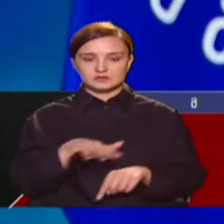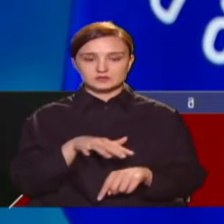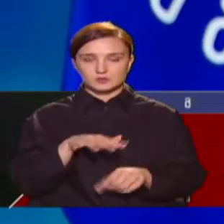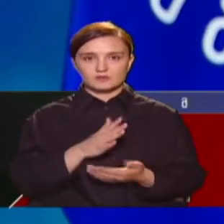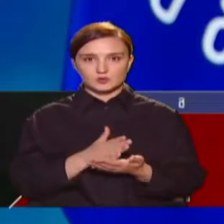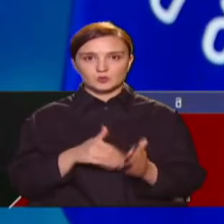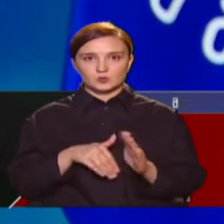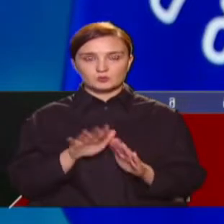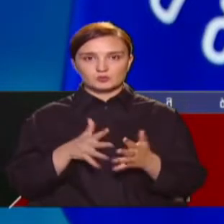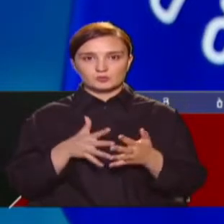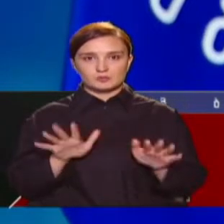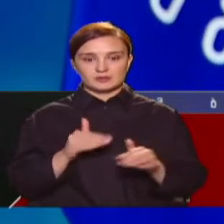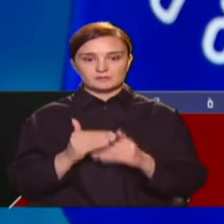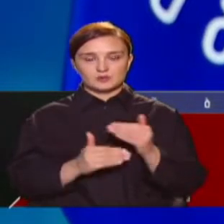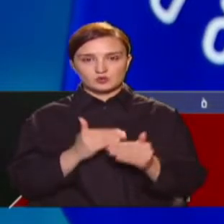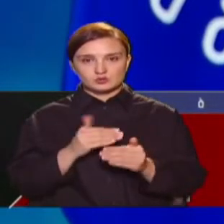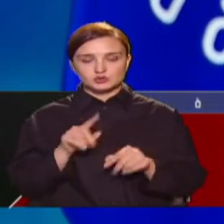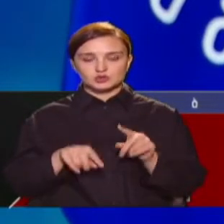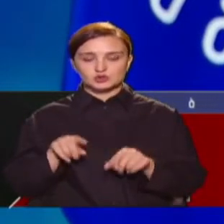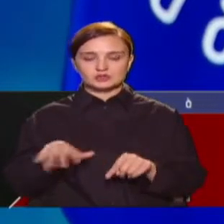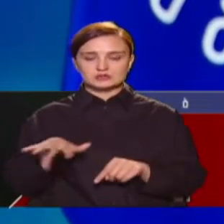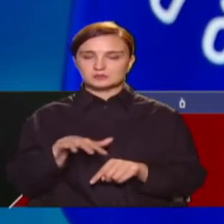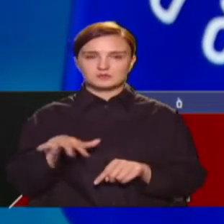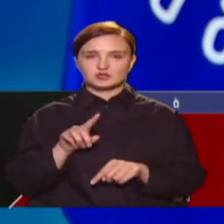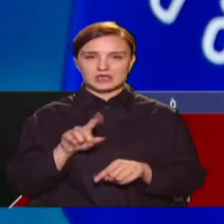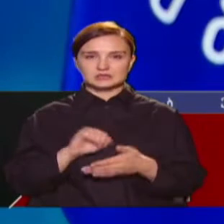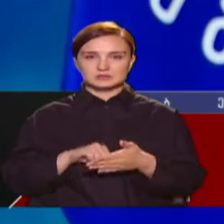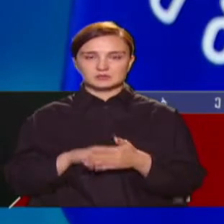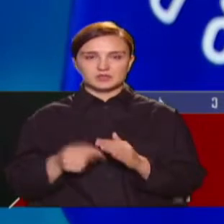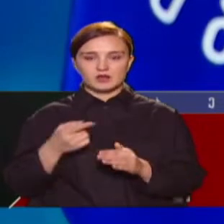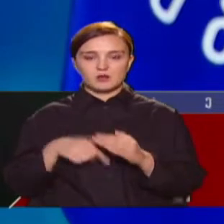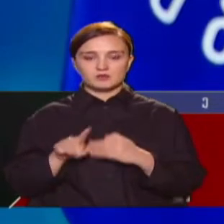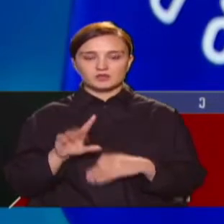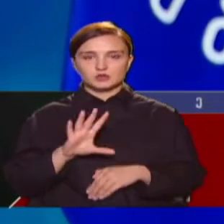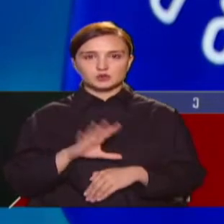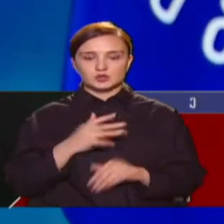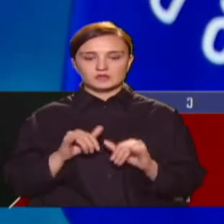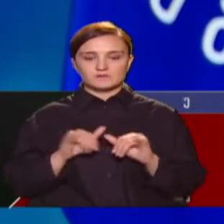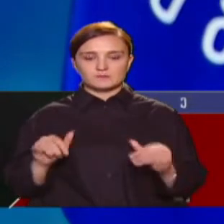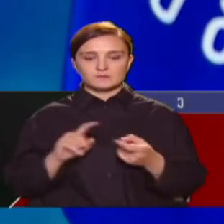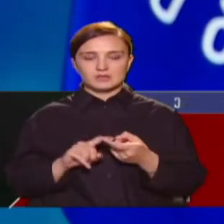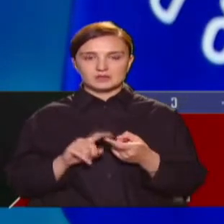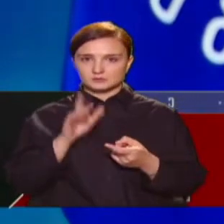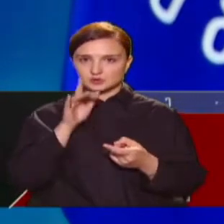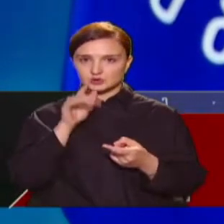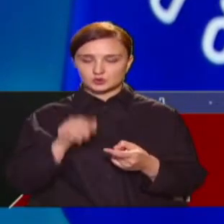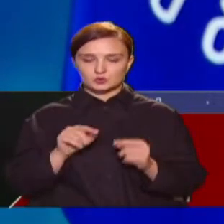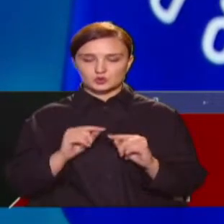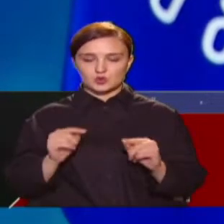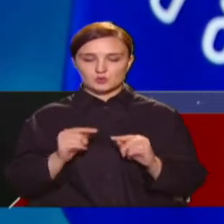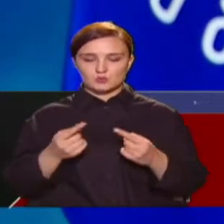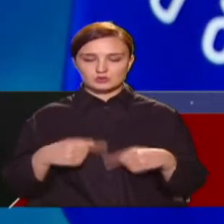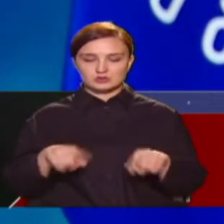უფრო მეტი პროგრესი, ზოგ სფეროებში ობიექტური მიზეზებიდან გამომდინარე, რაც ჰქონდა პანდემიის დროს, თუნდაც ოპოზიციის